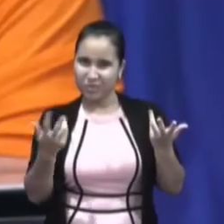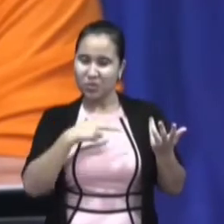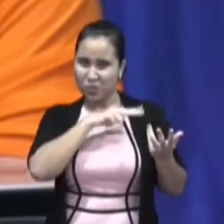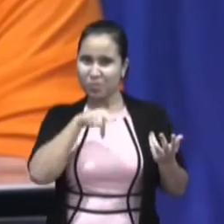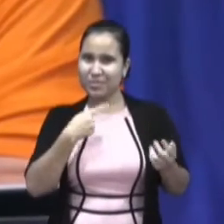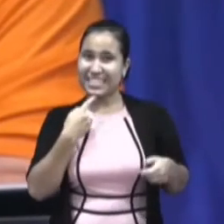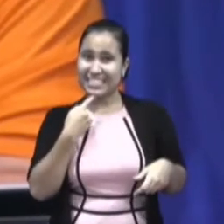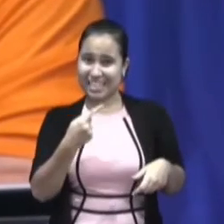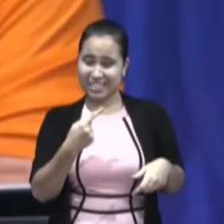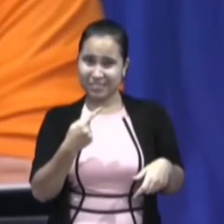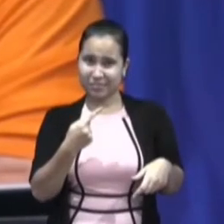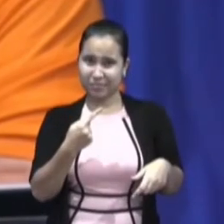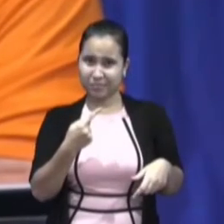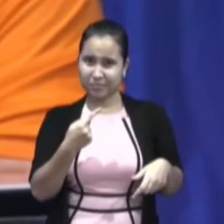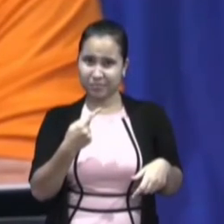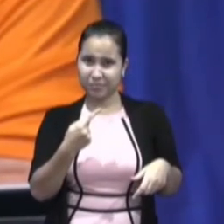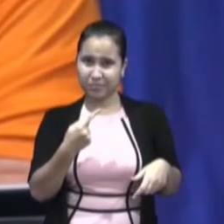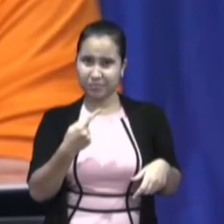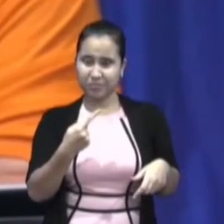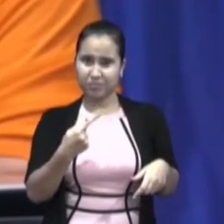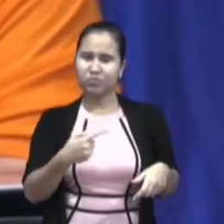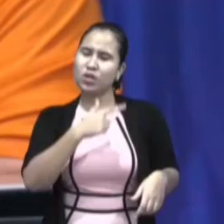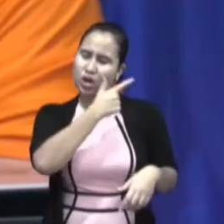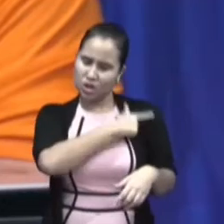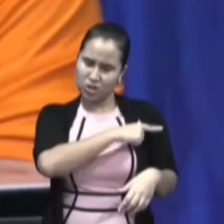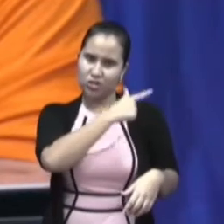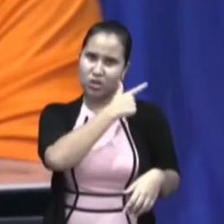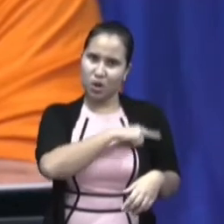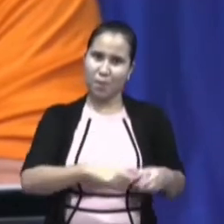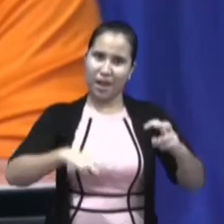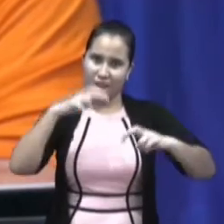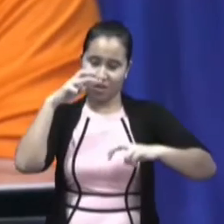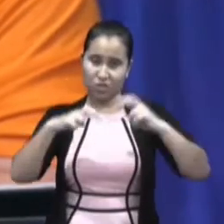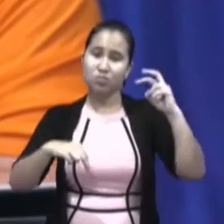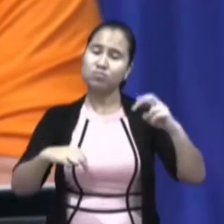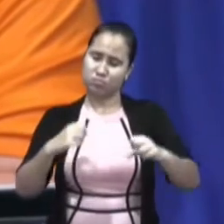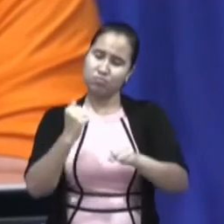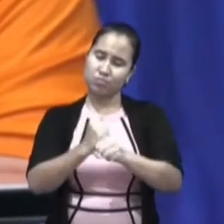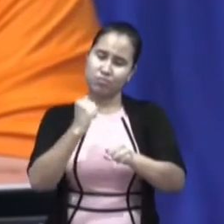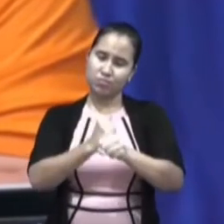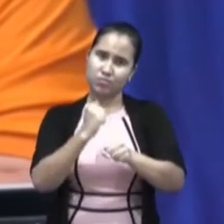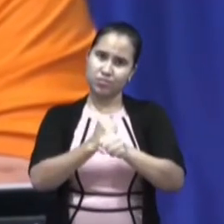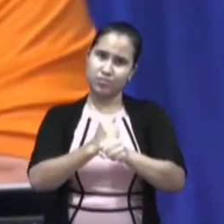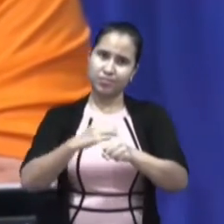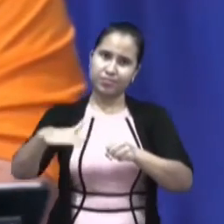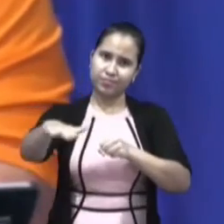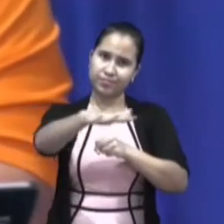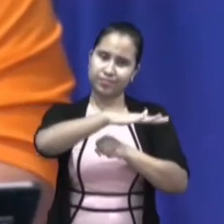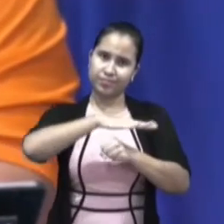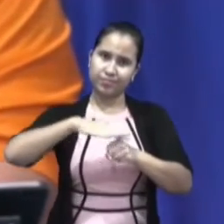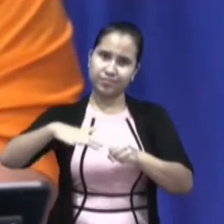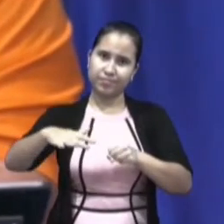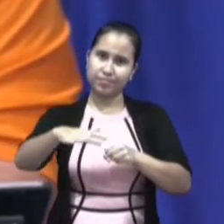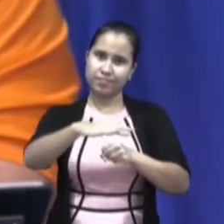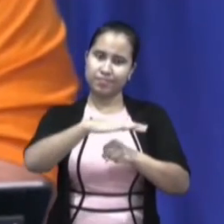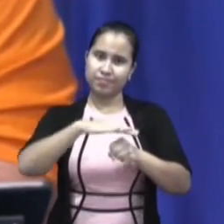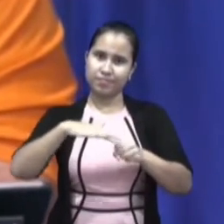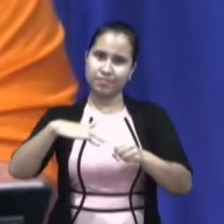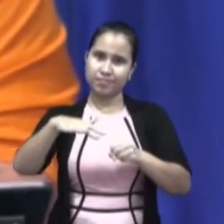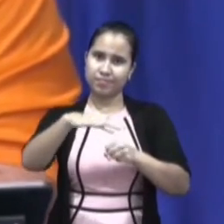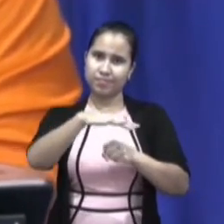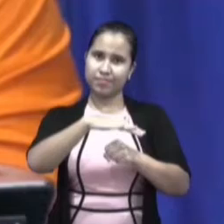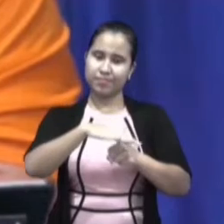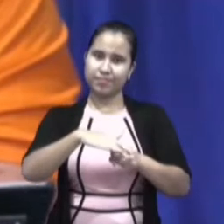er uiteraard de reguliere controle wordt uitgevoerd in de goudvelden. En ik kan zeggen dat